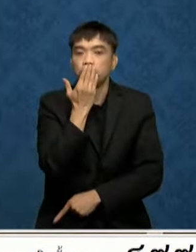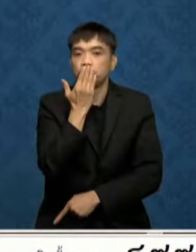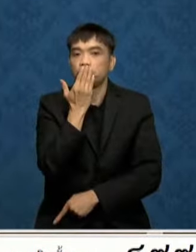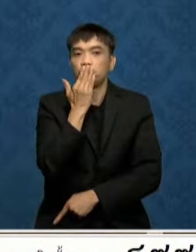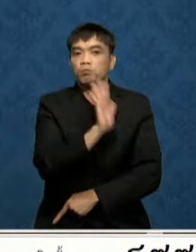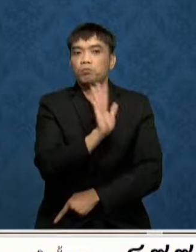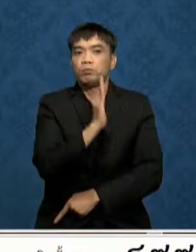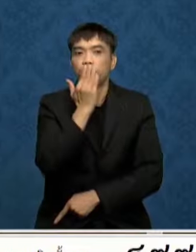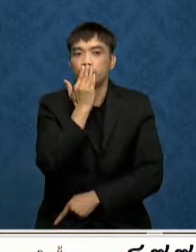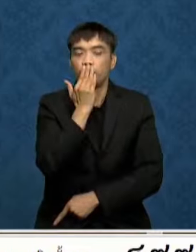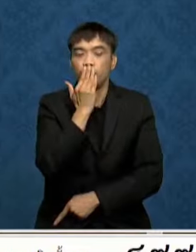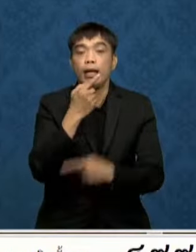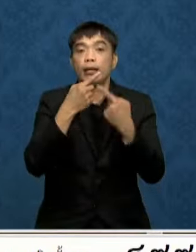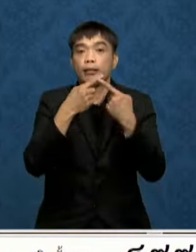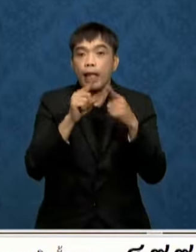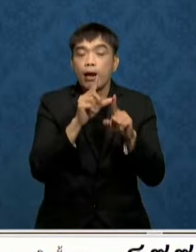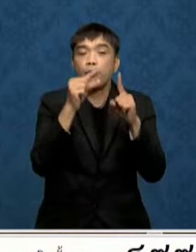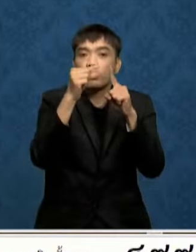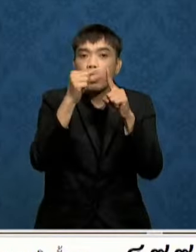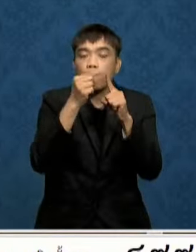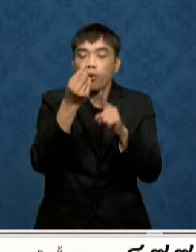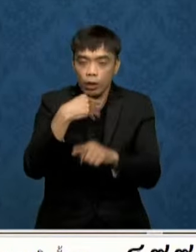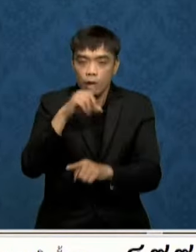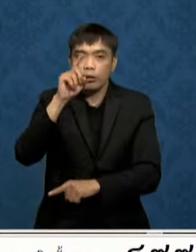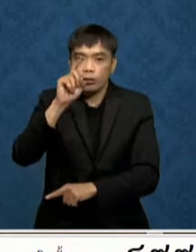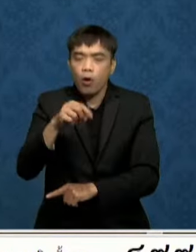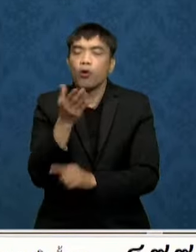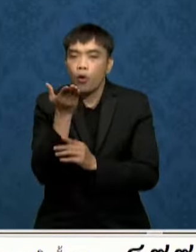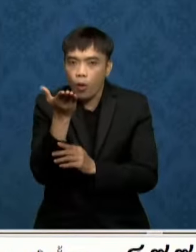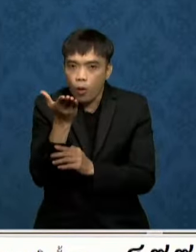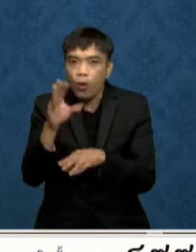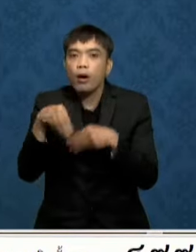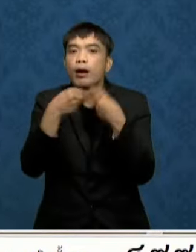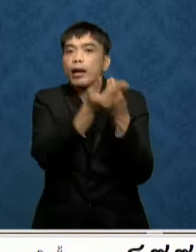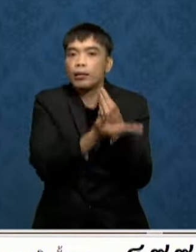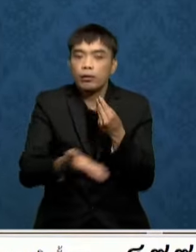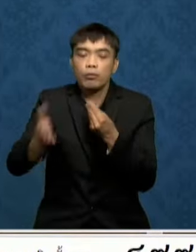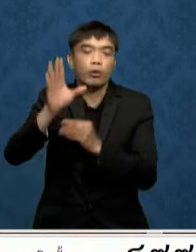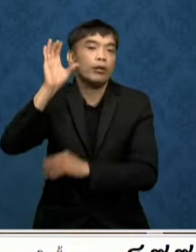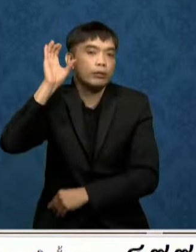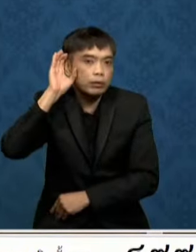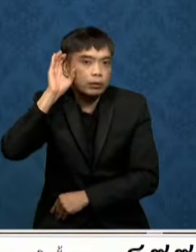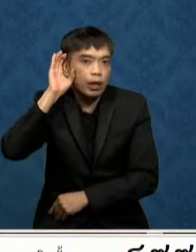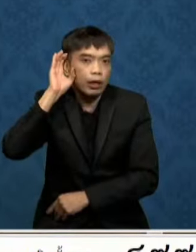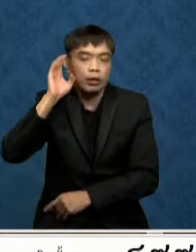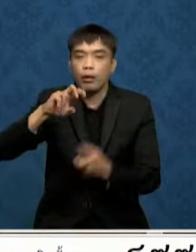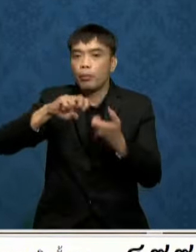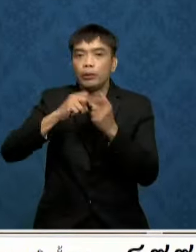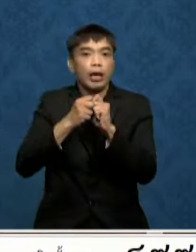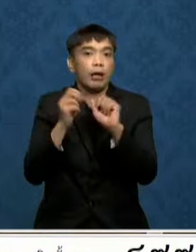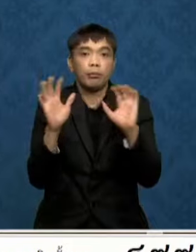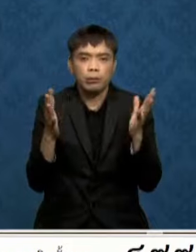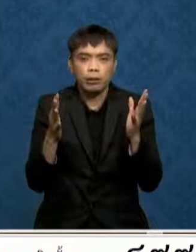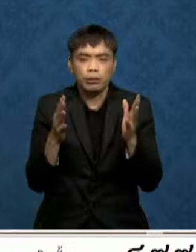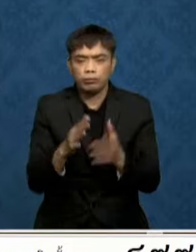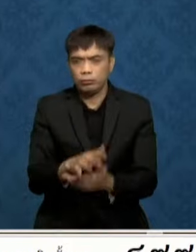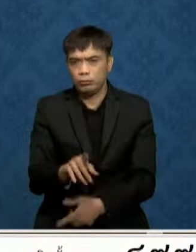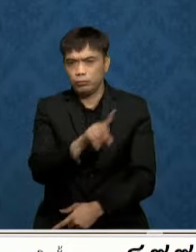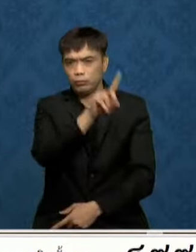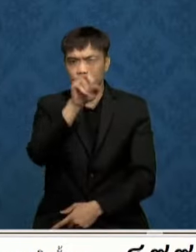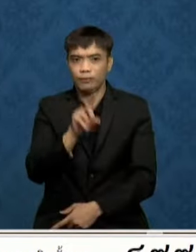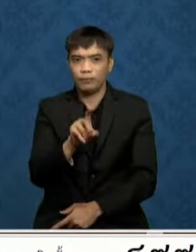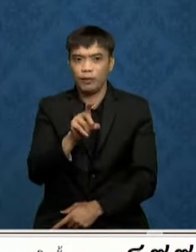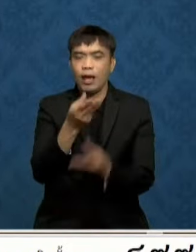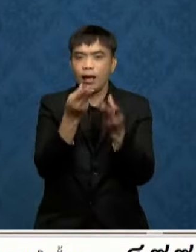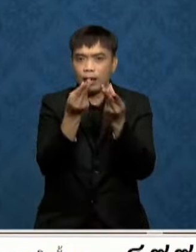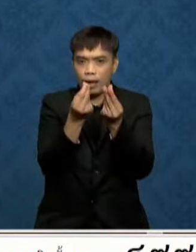คะบอกว่าขอให้เชื่อมั่นขอให้มั่นใจว่าสุดท้ายแล้วเนี่ยจะไม่มีปัญหาแต่ท่านประธานคะตัวเลข 9เดือนมัน